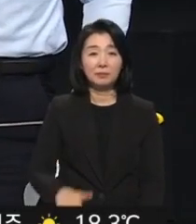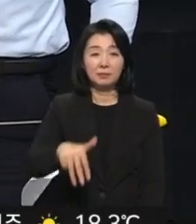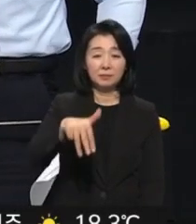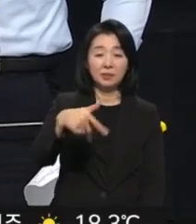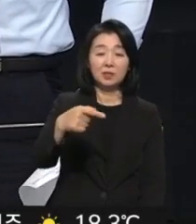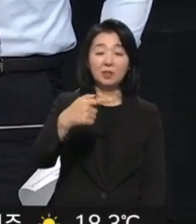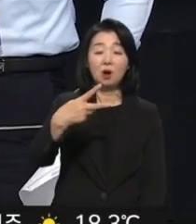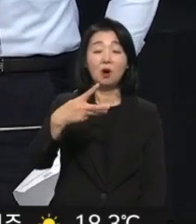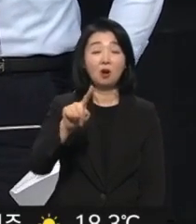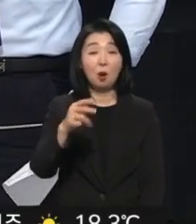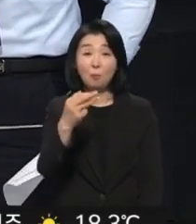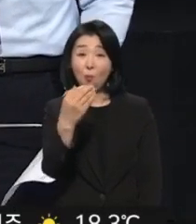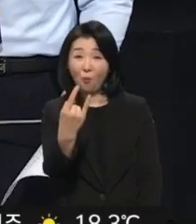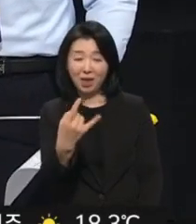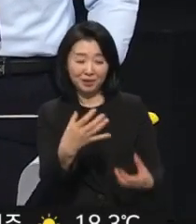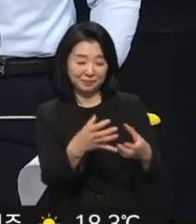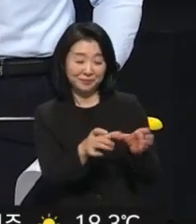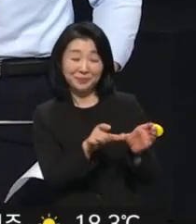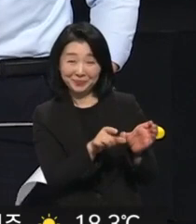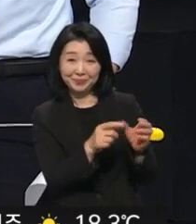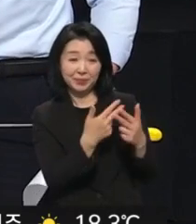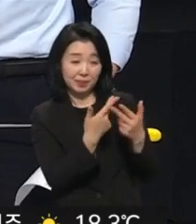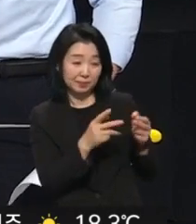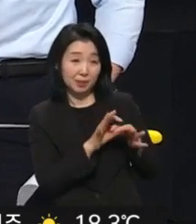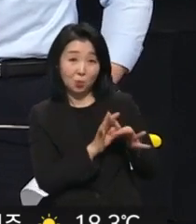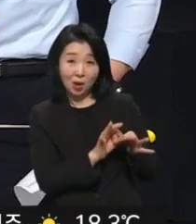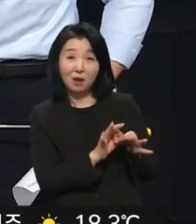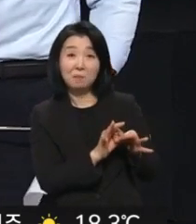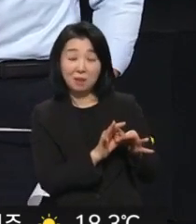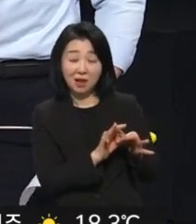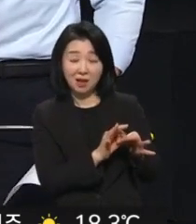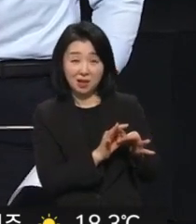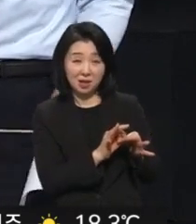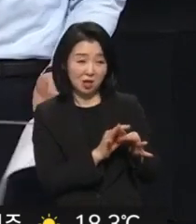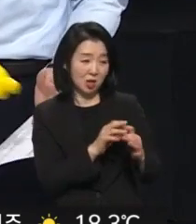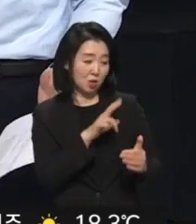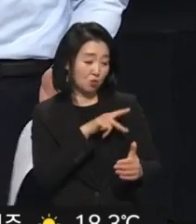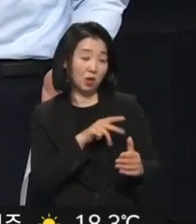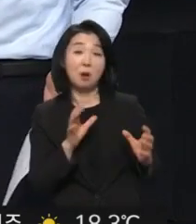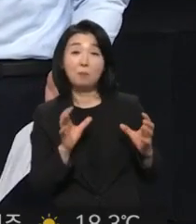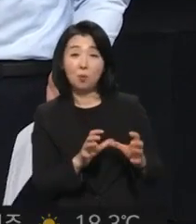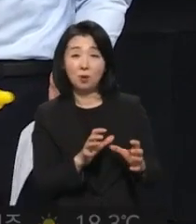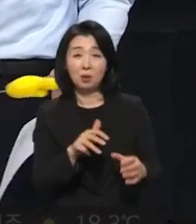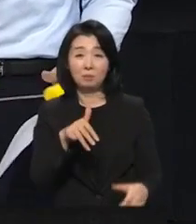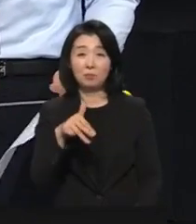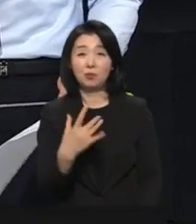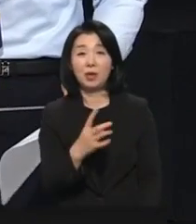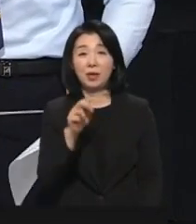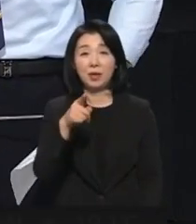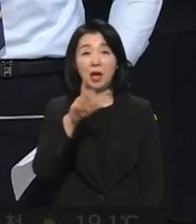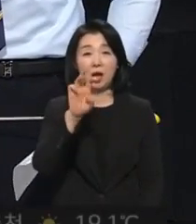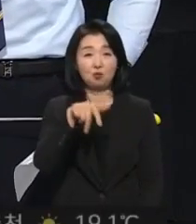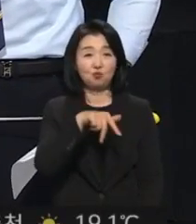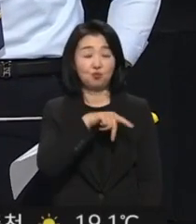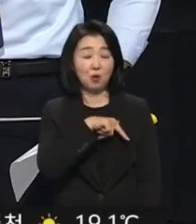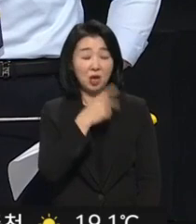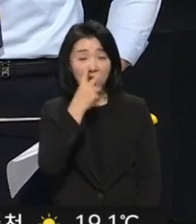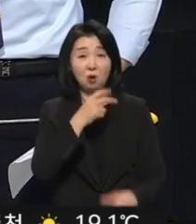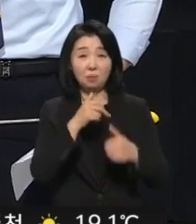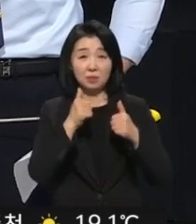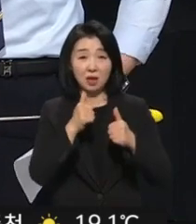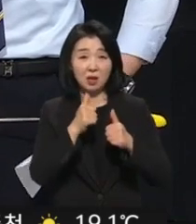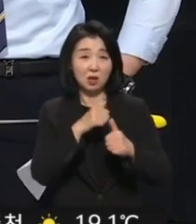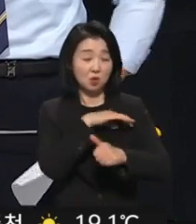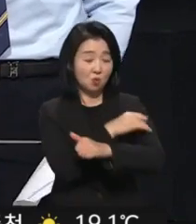철엄회, 이 민주당 내 친명 성향이 짙은 강성 초선 의원 모임이죠. 이 최광욱 의원이 검찰 등 권력기관 개혁과 관련해